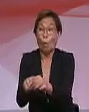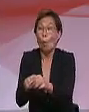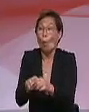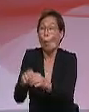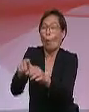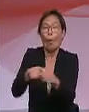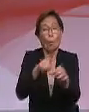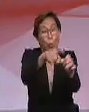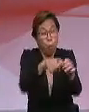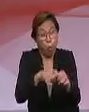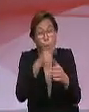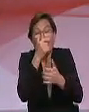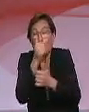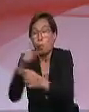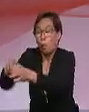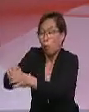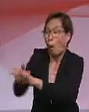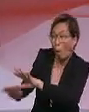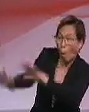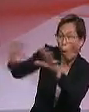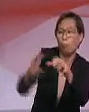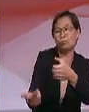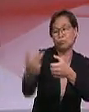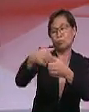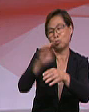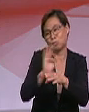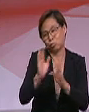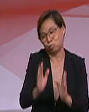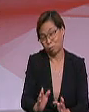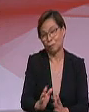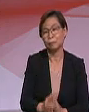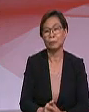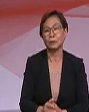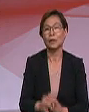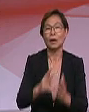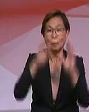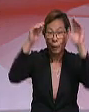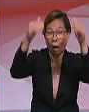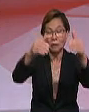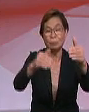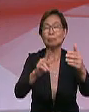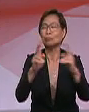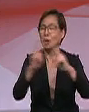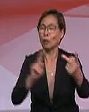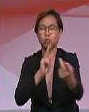ramai untuk menceburi bidang keusahawanan. Secara keseluruhan, inisiatif khas kita Prihatin sangat